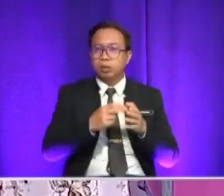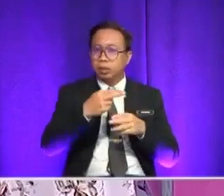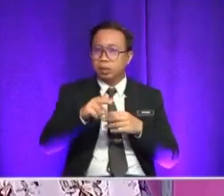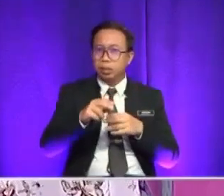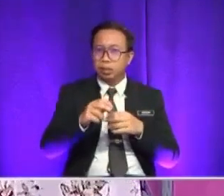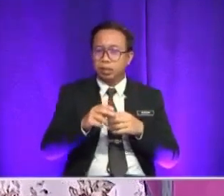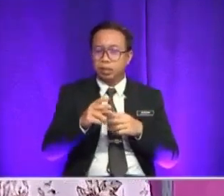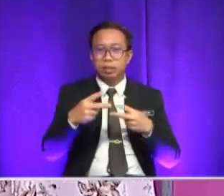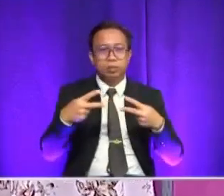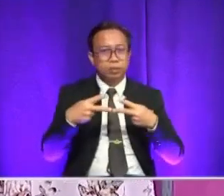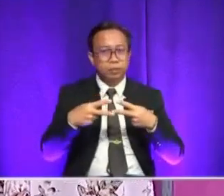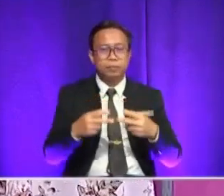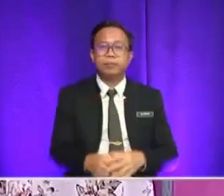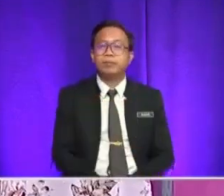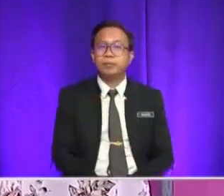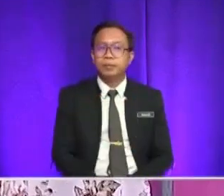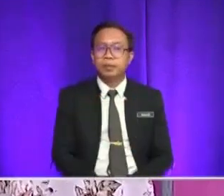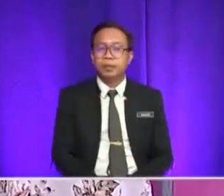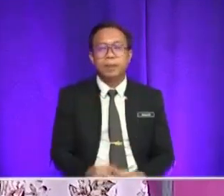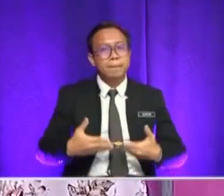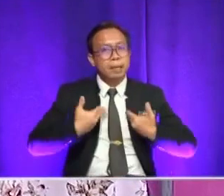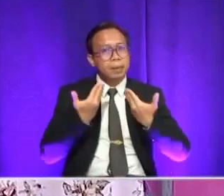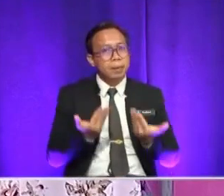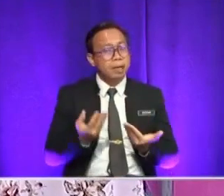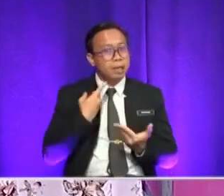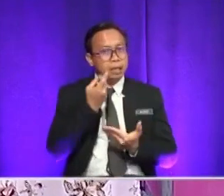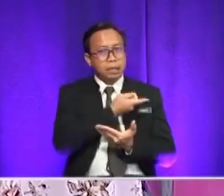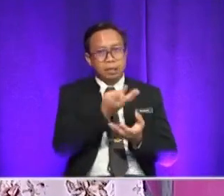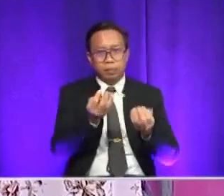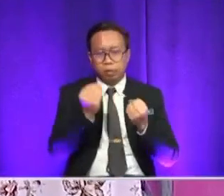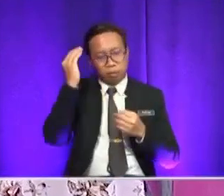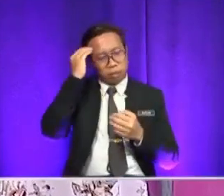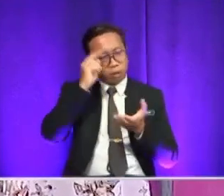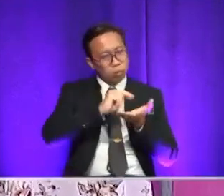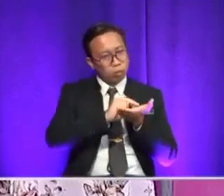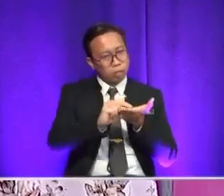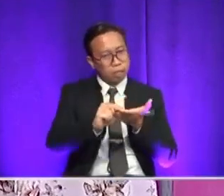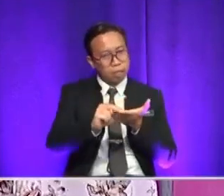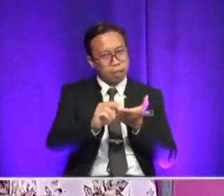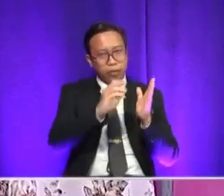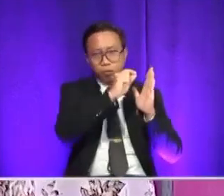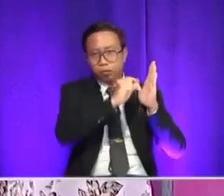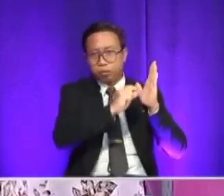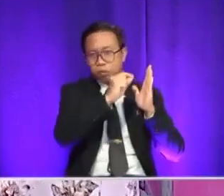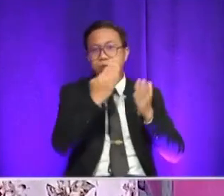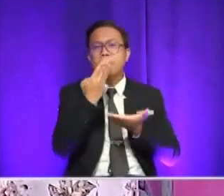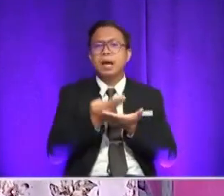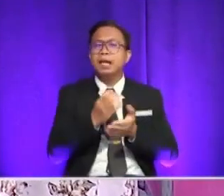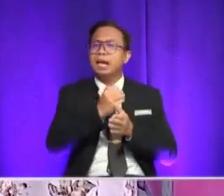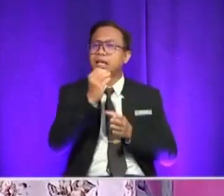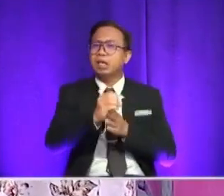Betul? Okey, jadi dekat sini macam mana kita nak tahu nilai yang menentukan fuse cartridge tu dalam keadaan baik ataupun